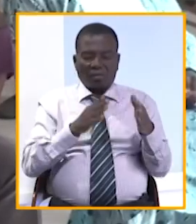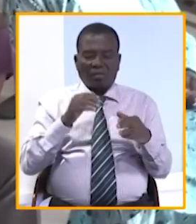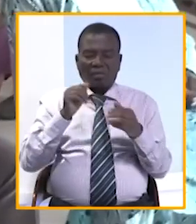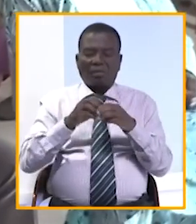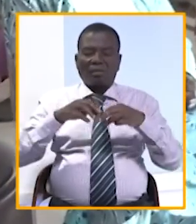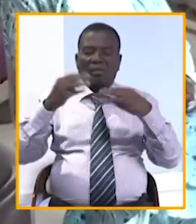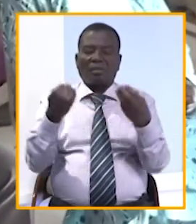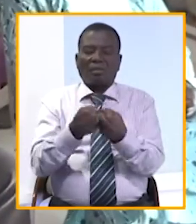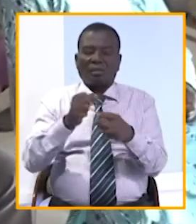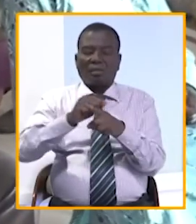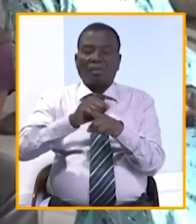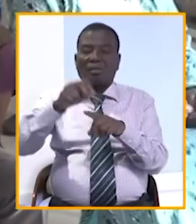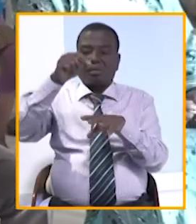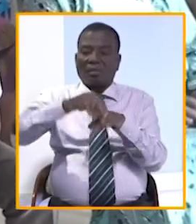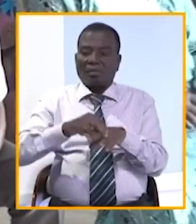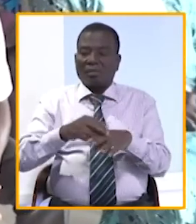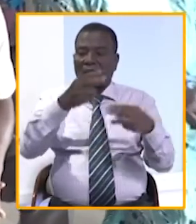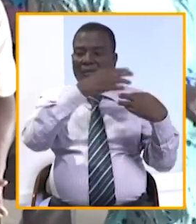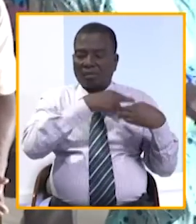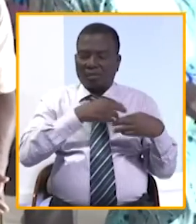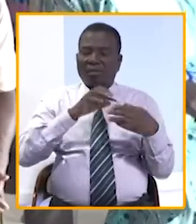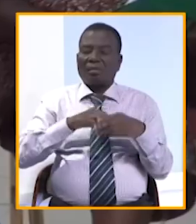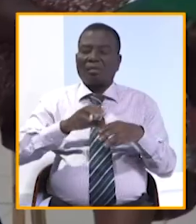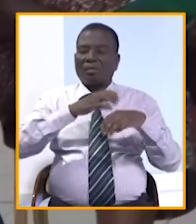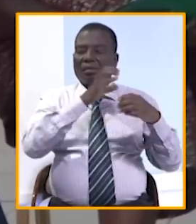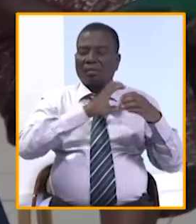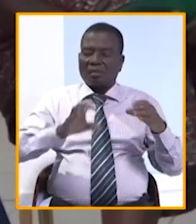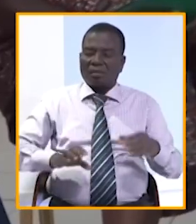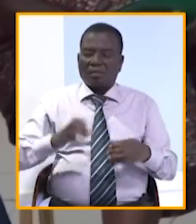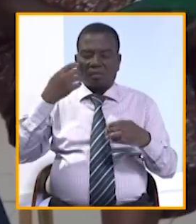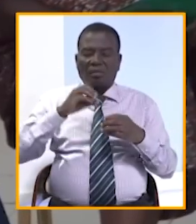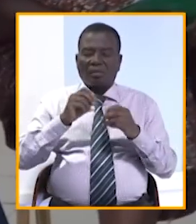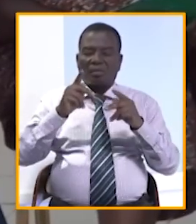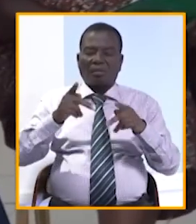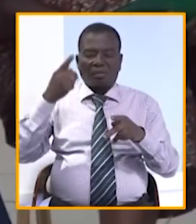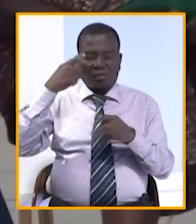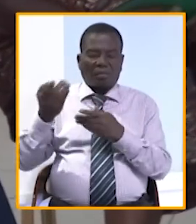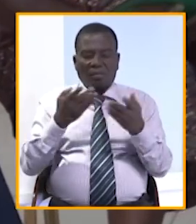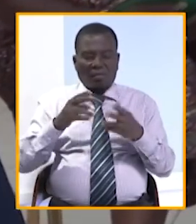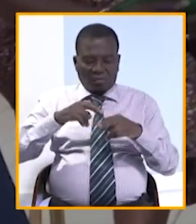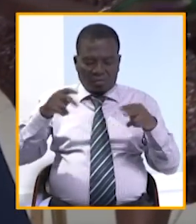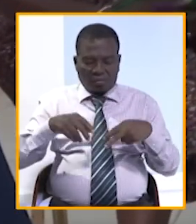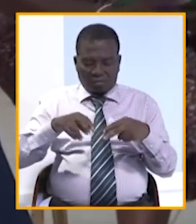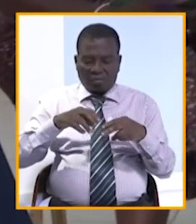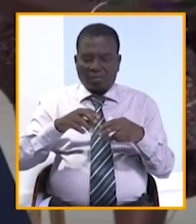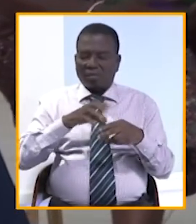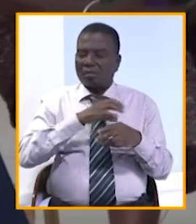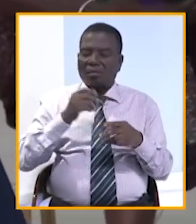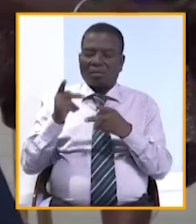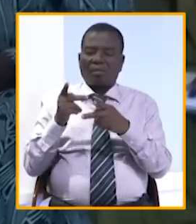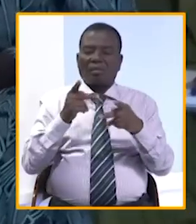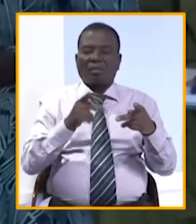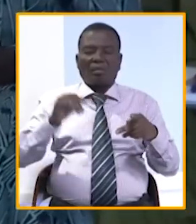atelier de formation des leaders de communauté et d'opinion de la commune a été l'occasion d'examiner l'état des lieux de la cohésion sociale et proposer